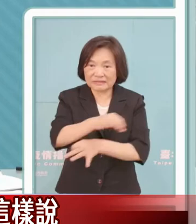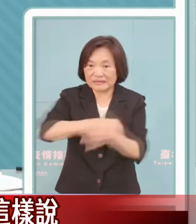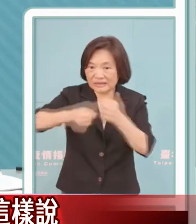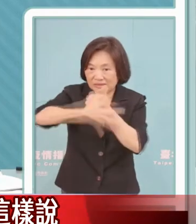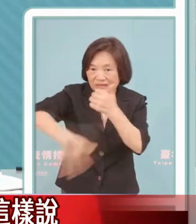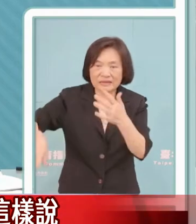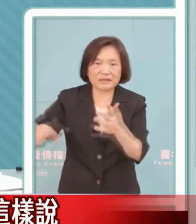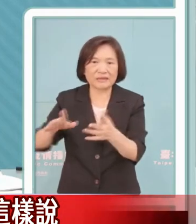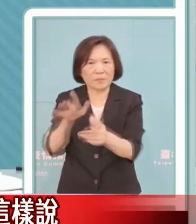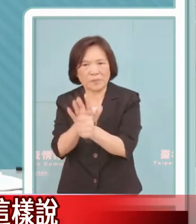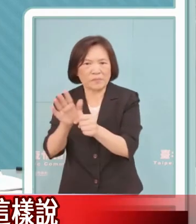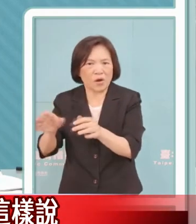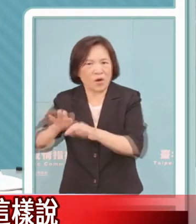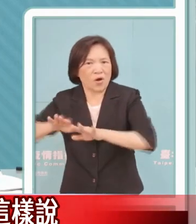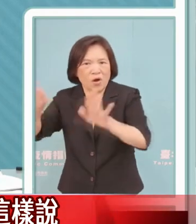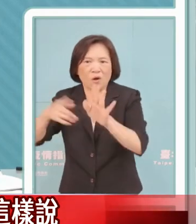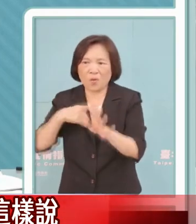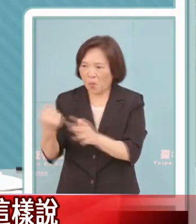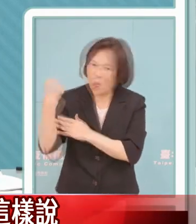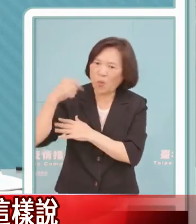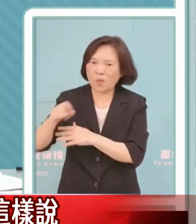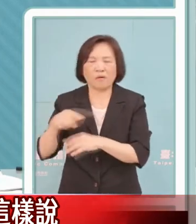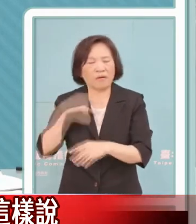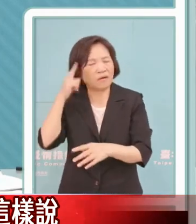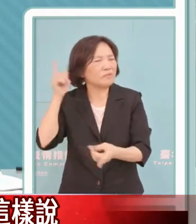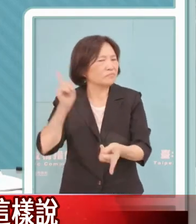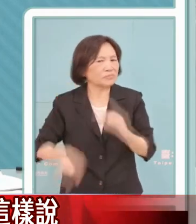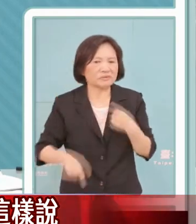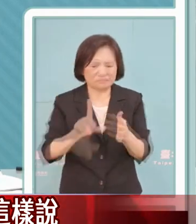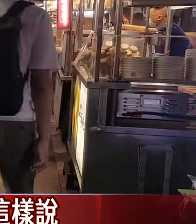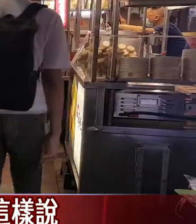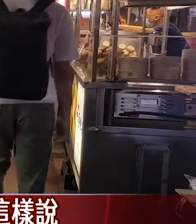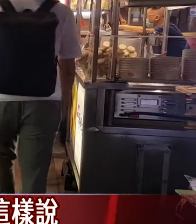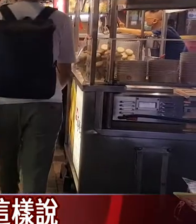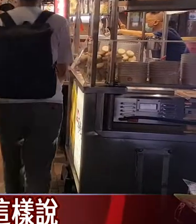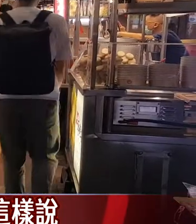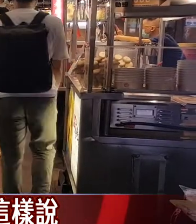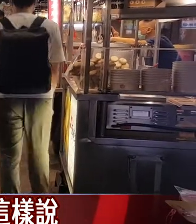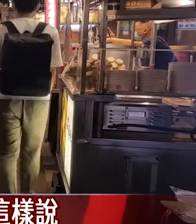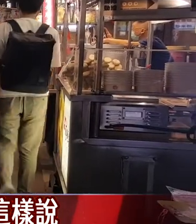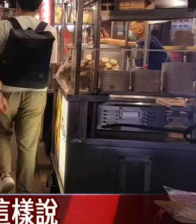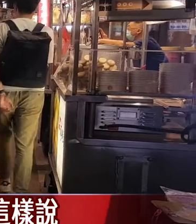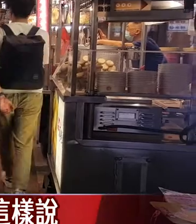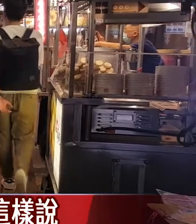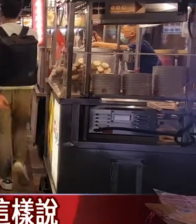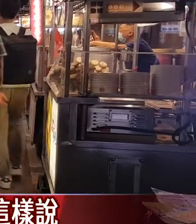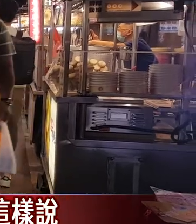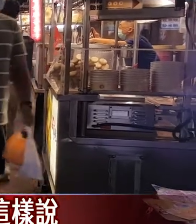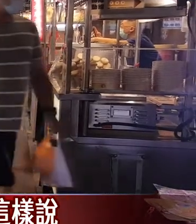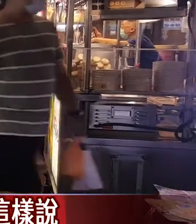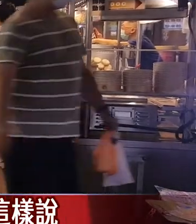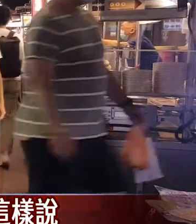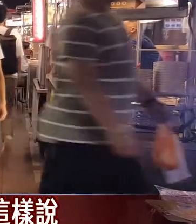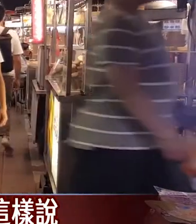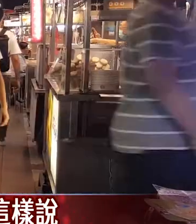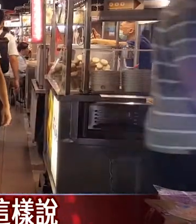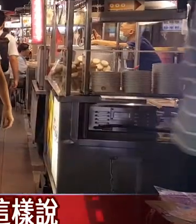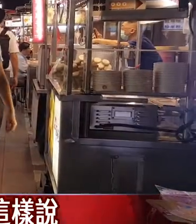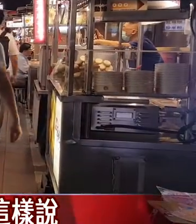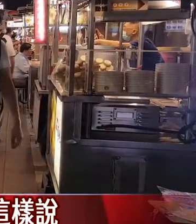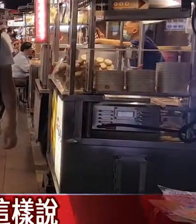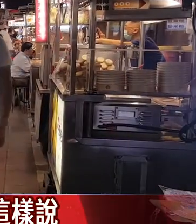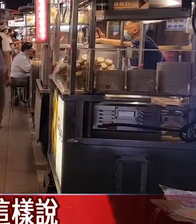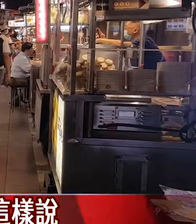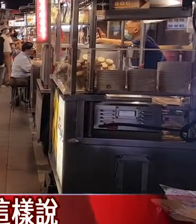这也是阿达玛空过力耶，因为这个时机就不对嘛。 柯文哲说，以消费带动成长道理大家都